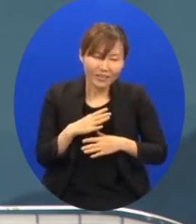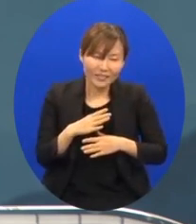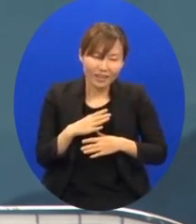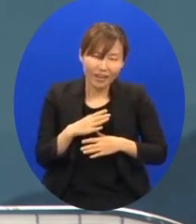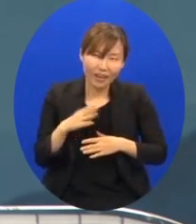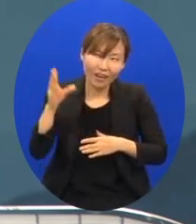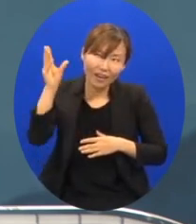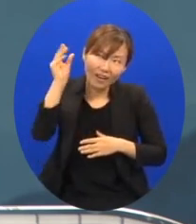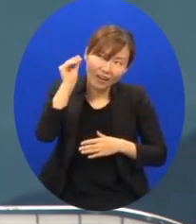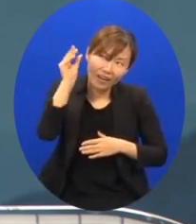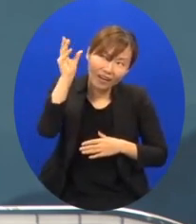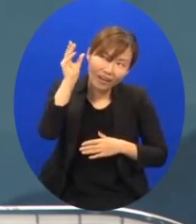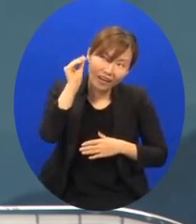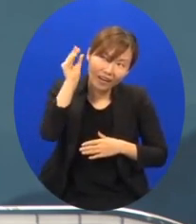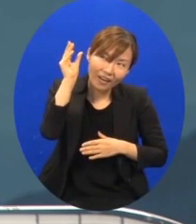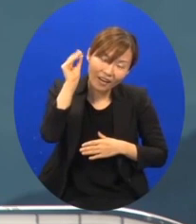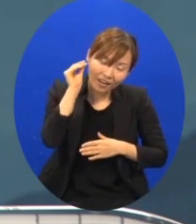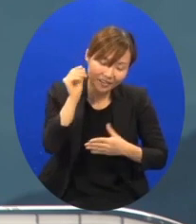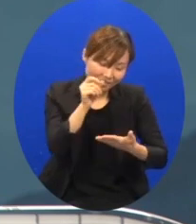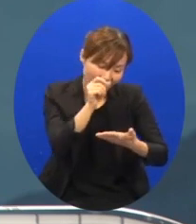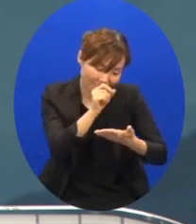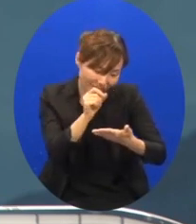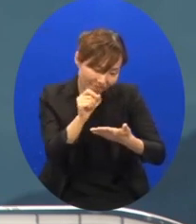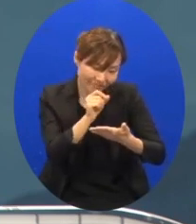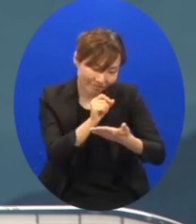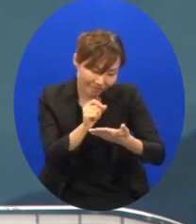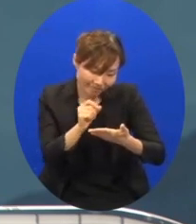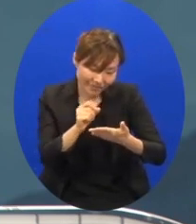여러분들이 잘 이해하기 어려우실 겁니다